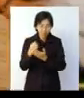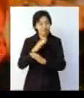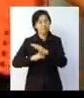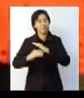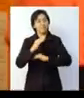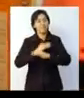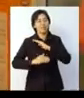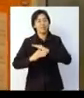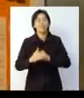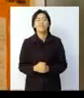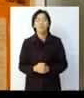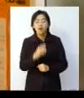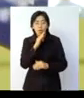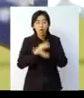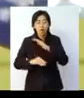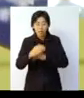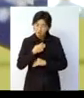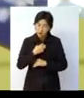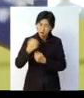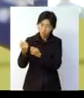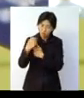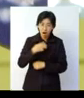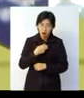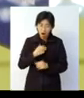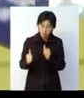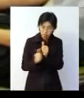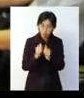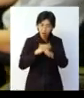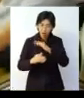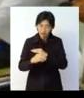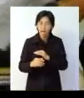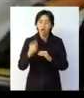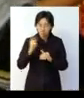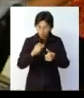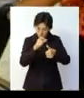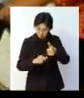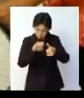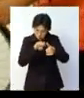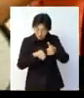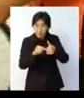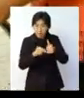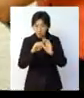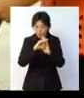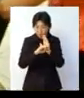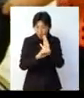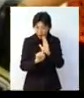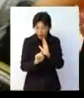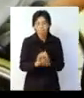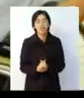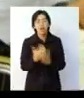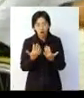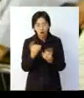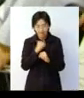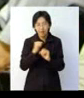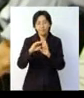ก็ให้กับคนพิการแต่คนพิการที่จะได้รับสวัสดิการตัวนี้เนี่ยก็ต้องมีคุณสมบัติตามเกณฑ์ที่กฎหมายกำหนดนะครับ